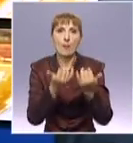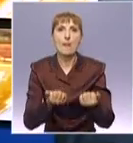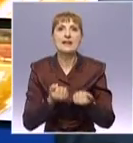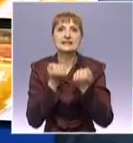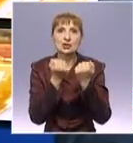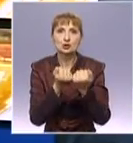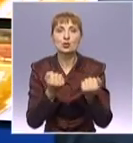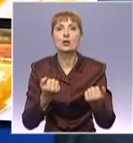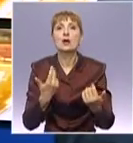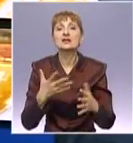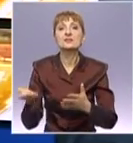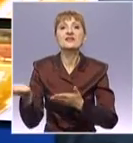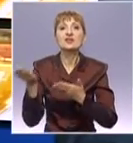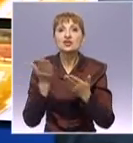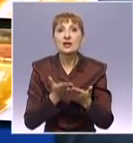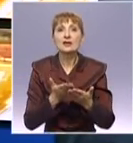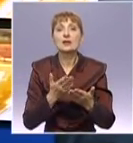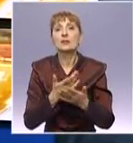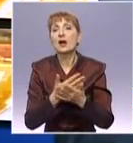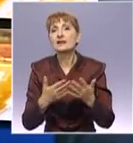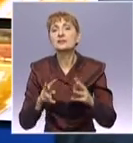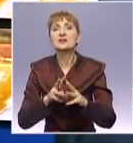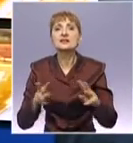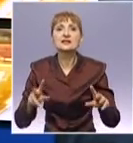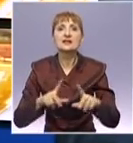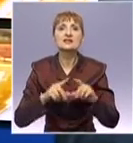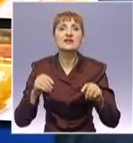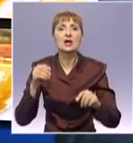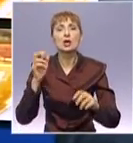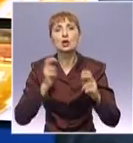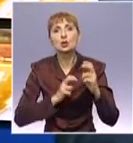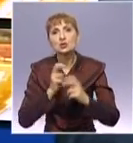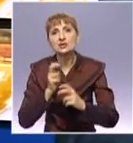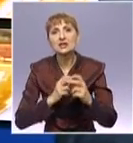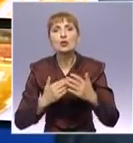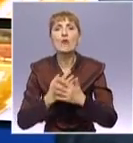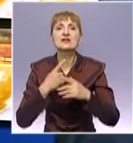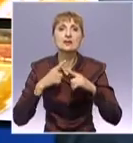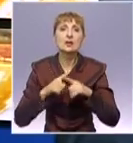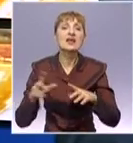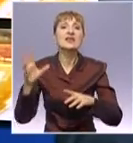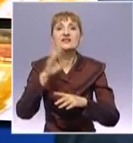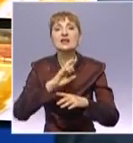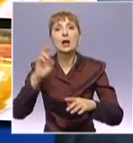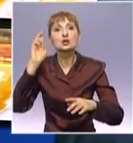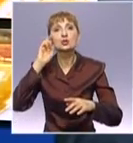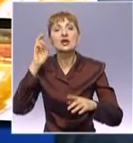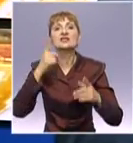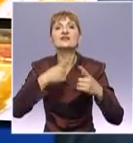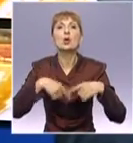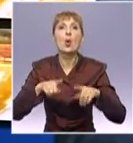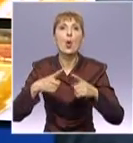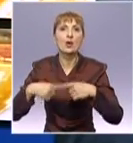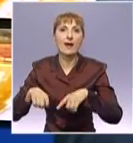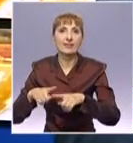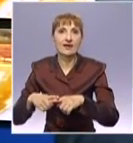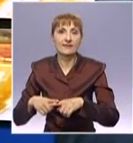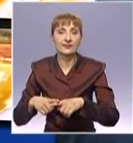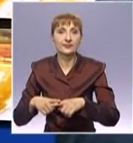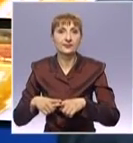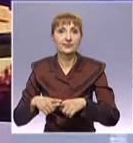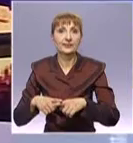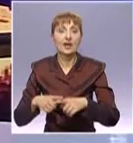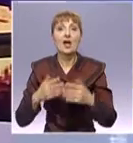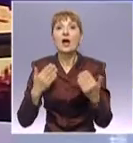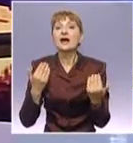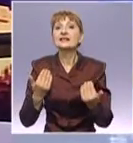с привлечением как НАТРа, Министерства индустрии и новых технологий и всех соответствующих государственных органов. Ади